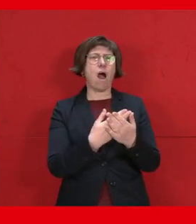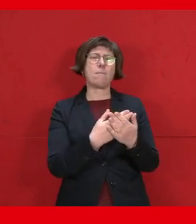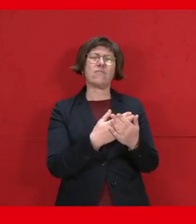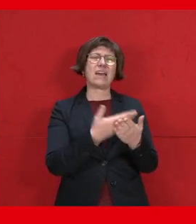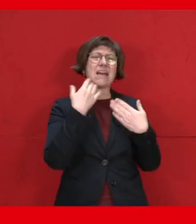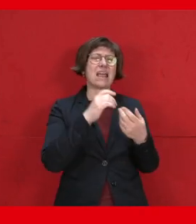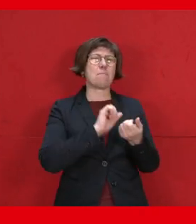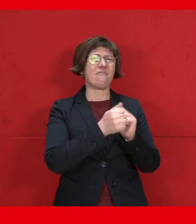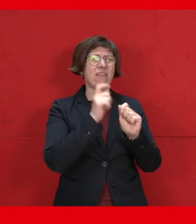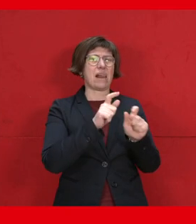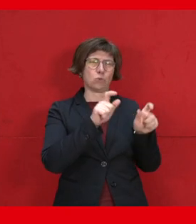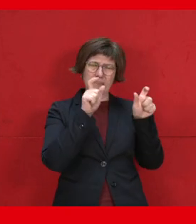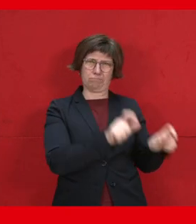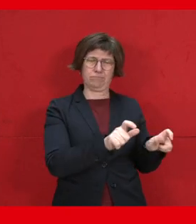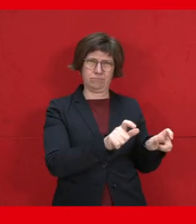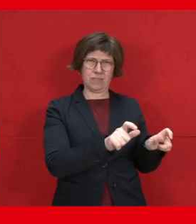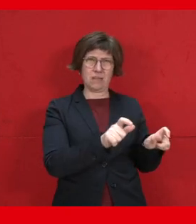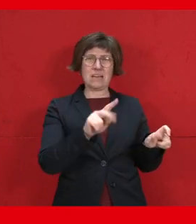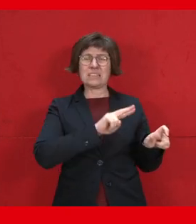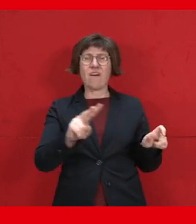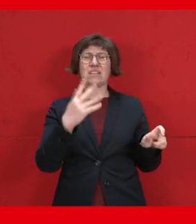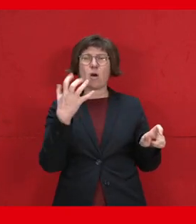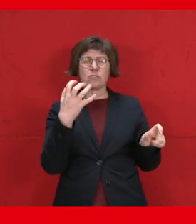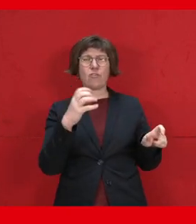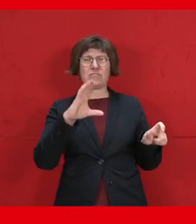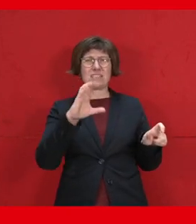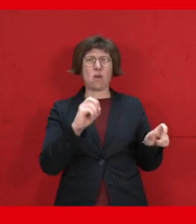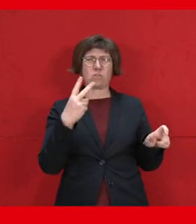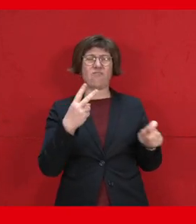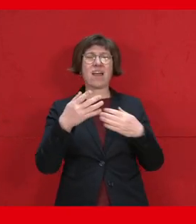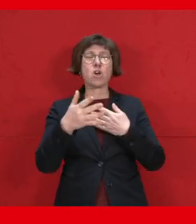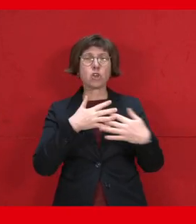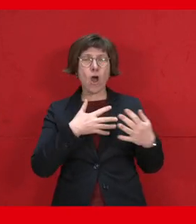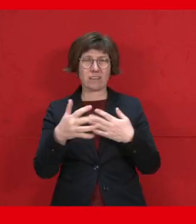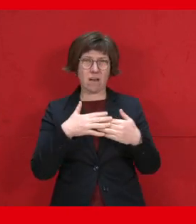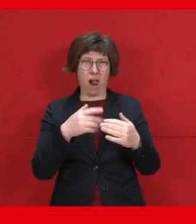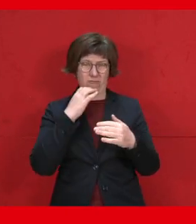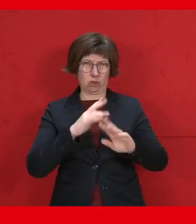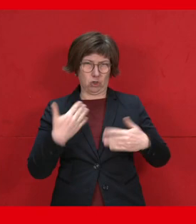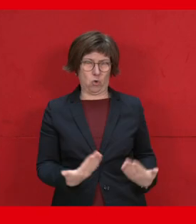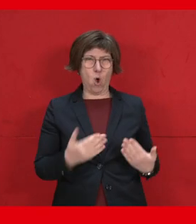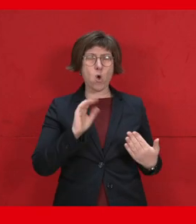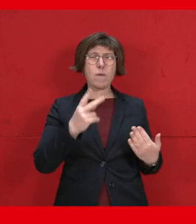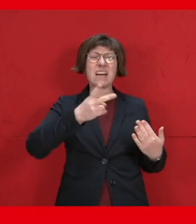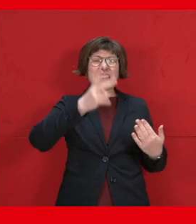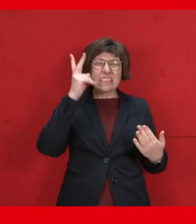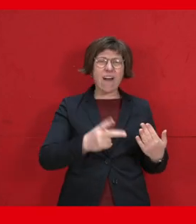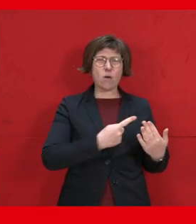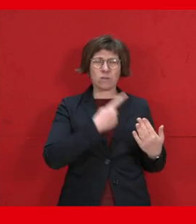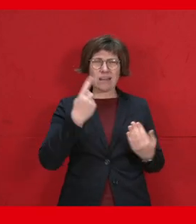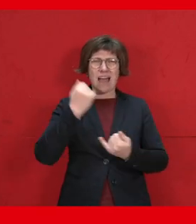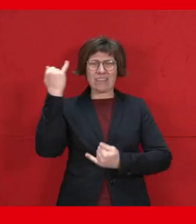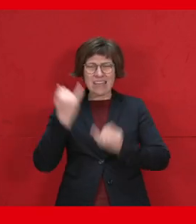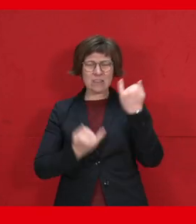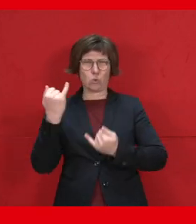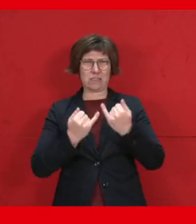Klimawandel aufzuhalten. Wer 2050 CO2-neutral wirtschaften will, nach über 200 Jahren